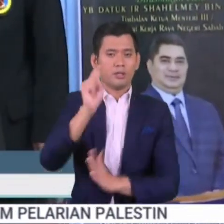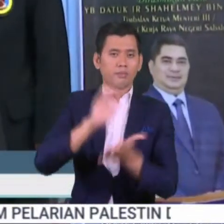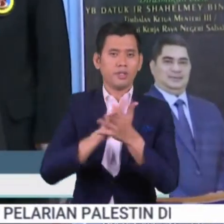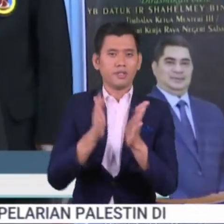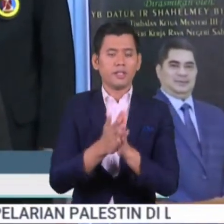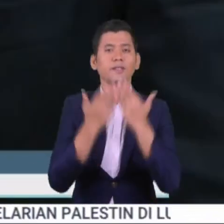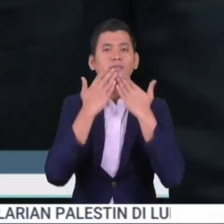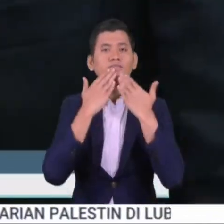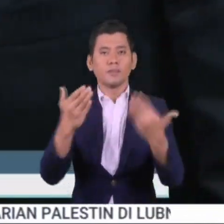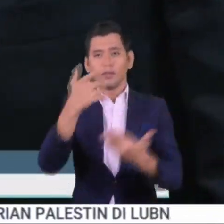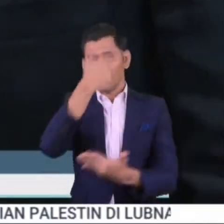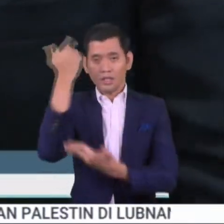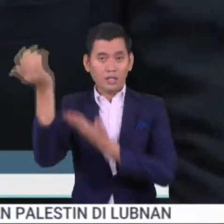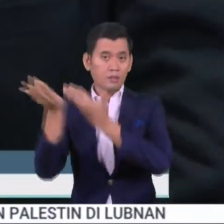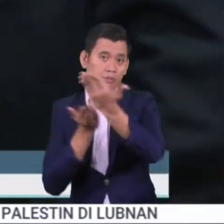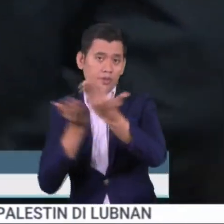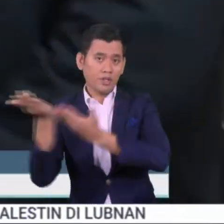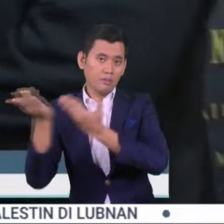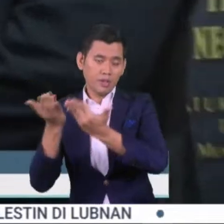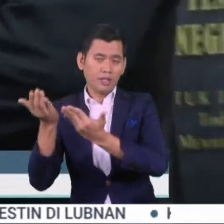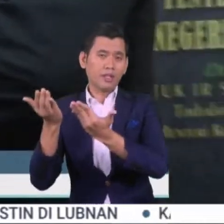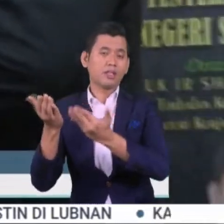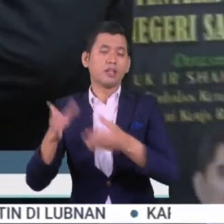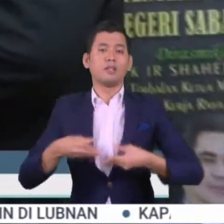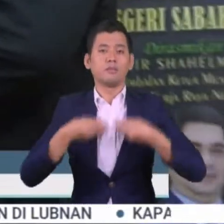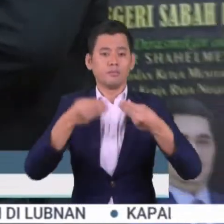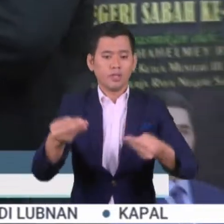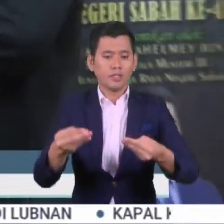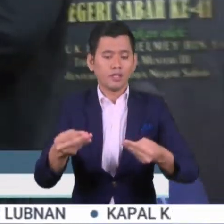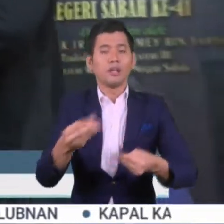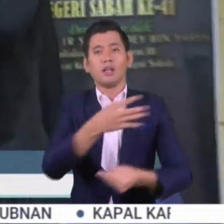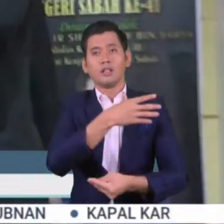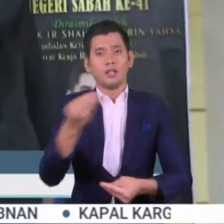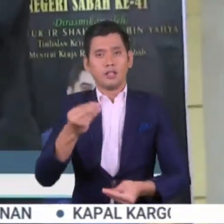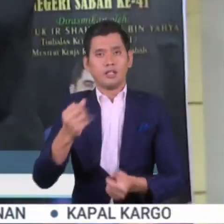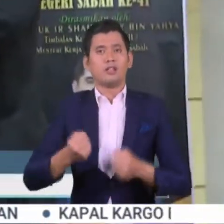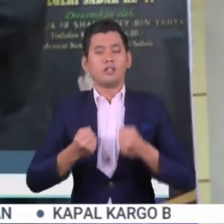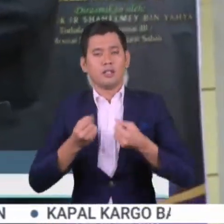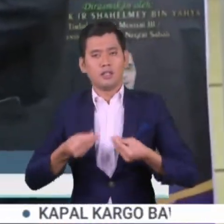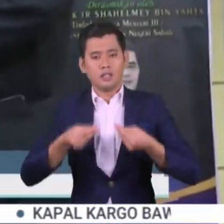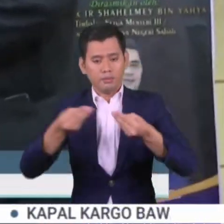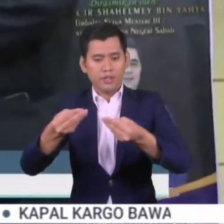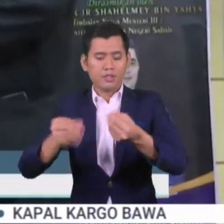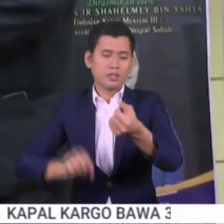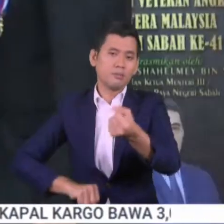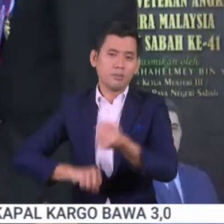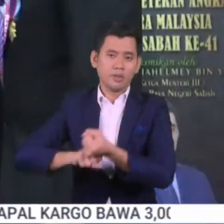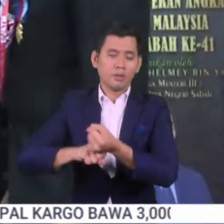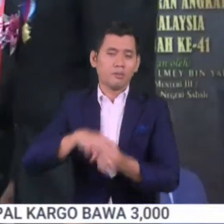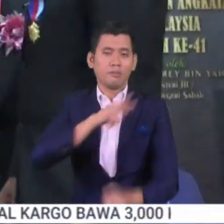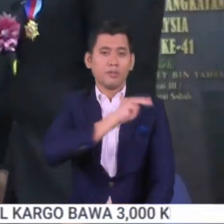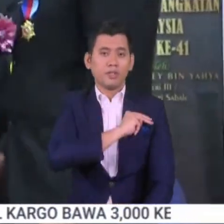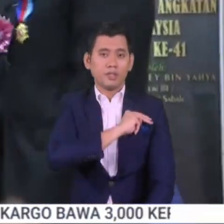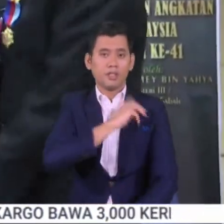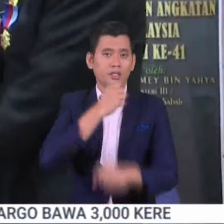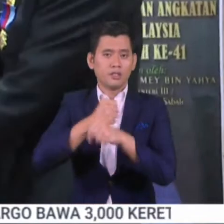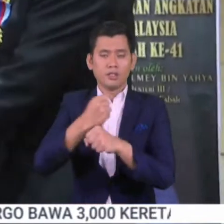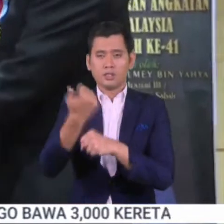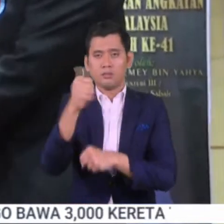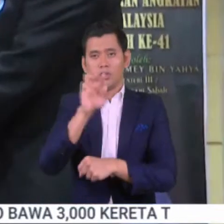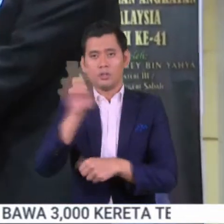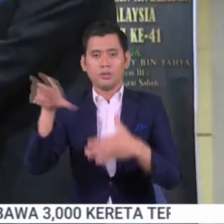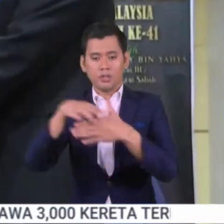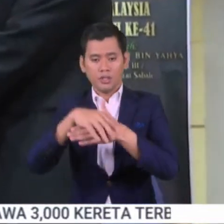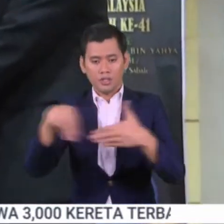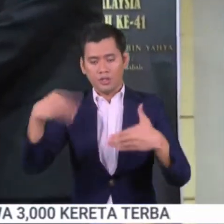tanda penghargaan atas jasa dan bakti mereka. Terus disampaikan sumbangan Kementerian Kerja Raya berjumlah RM10,000 untuk